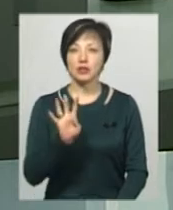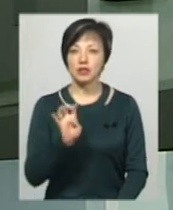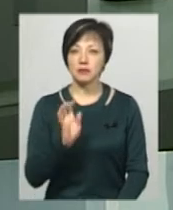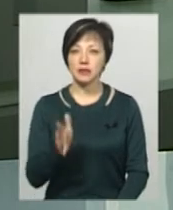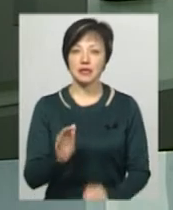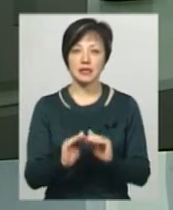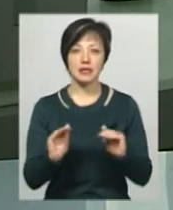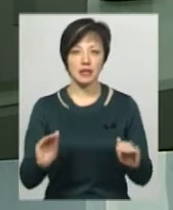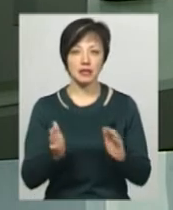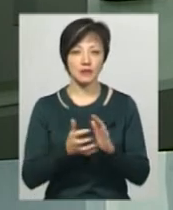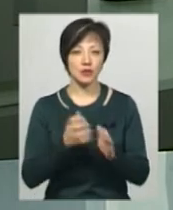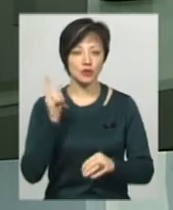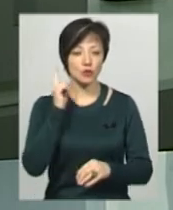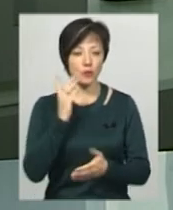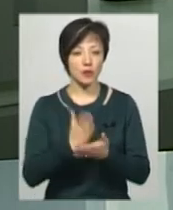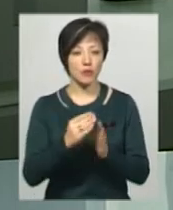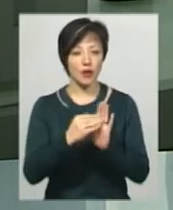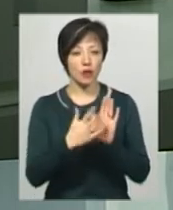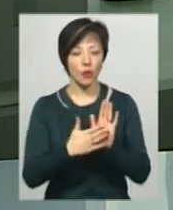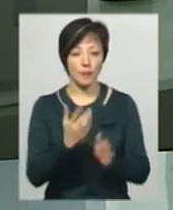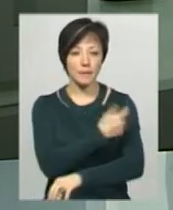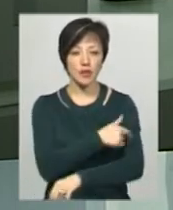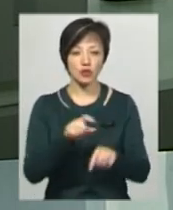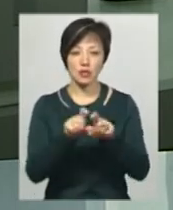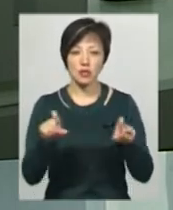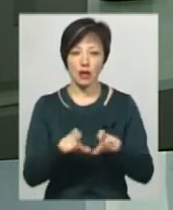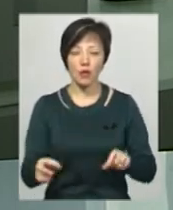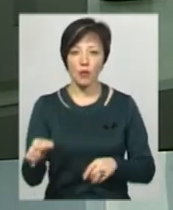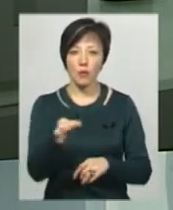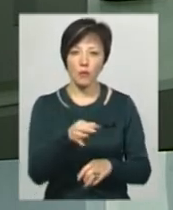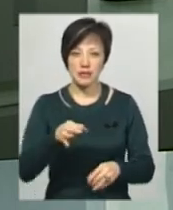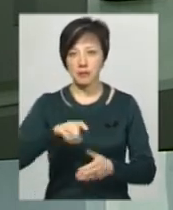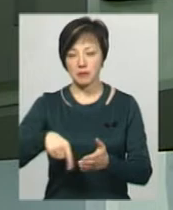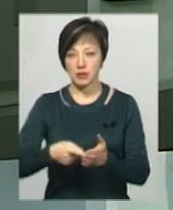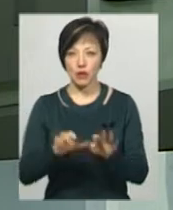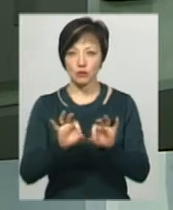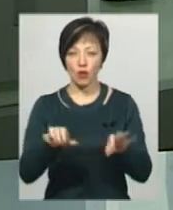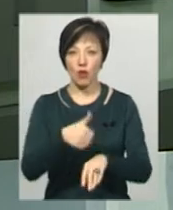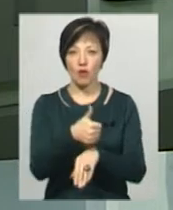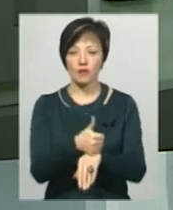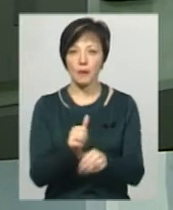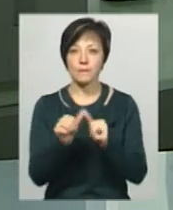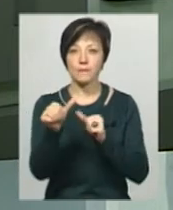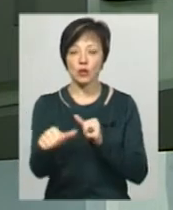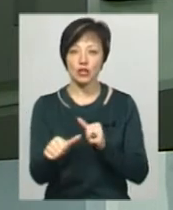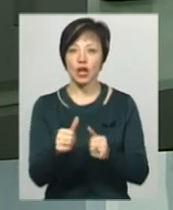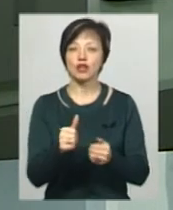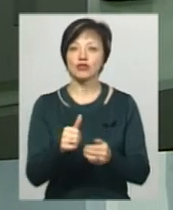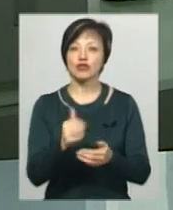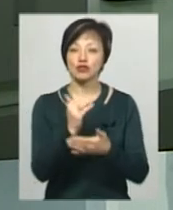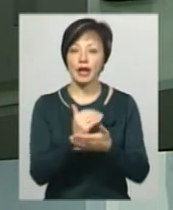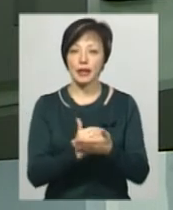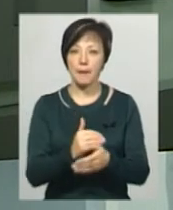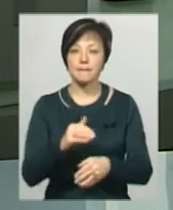450 дітей із вадами слуху перебувають на обліку в медичних закладах Хмельницького та області, розповідає головний позаштатний педіатр